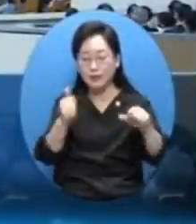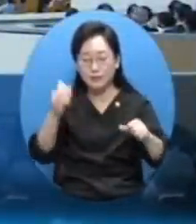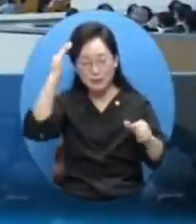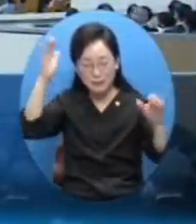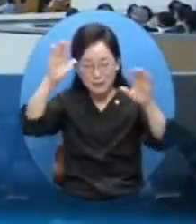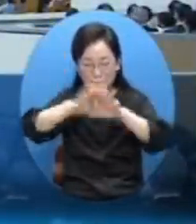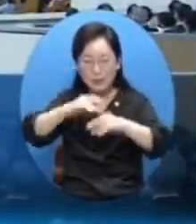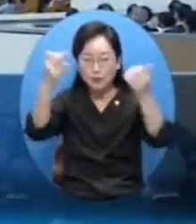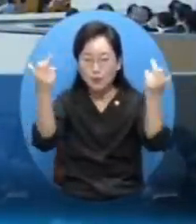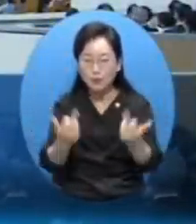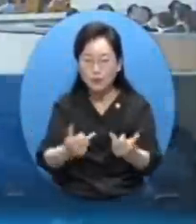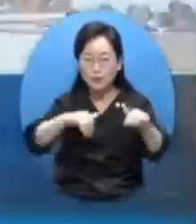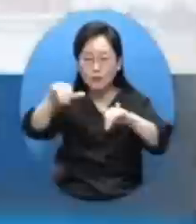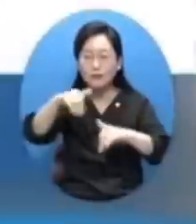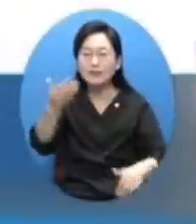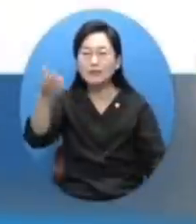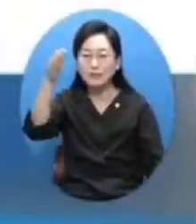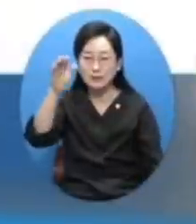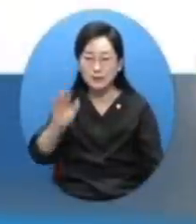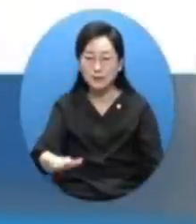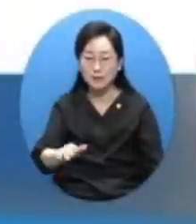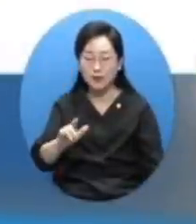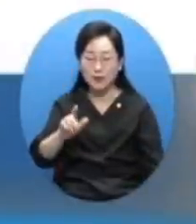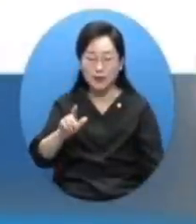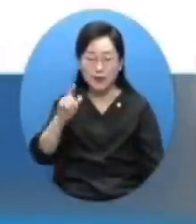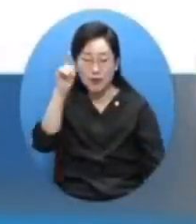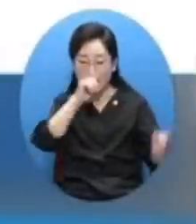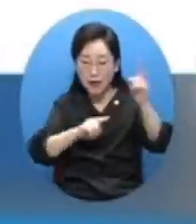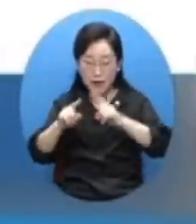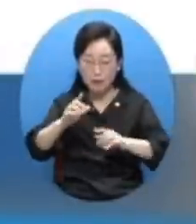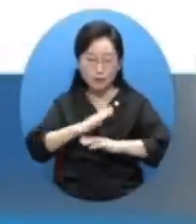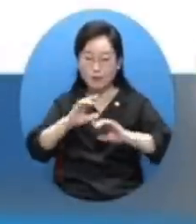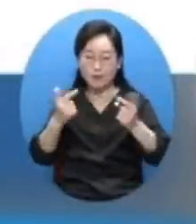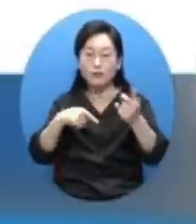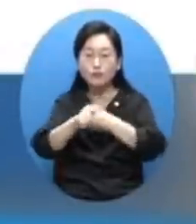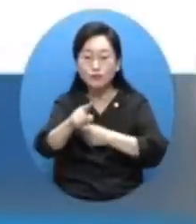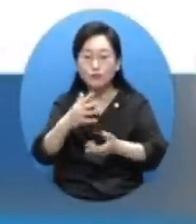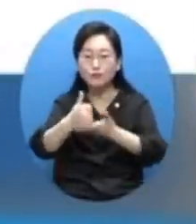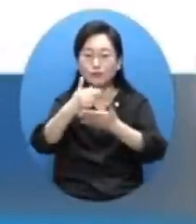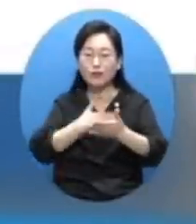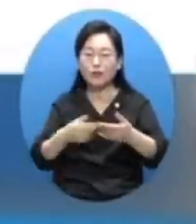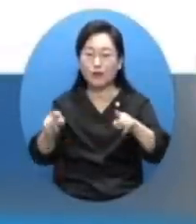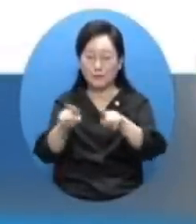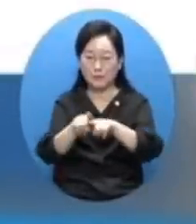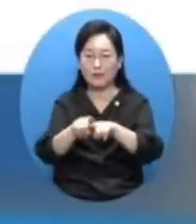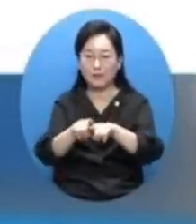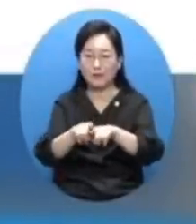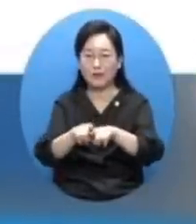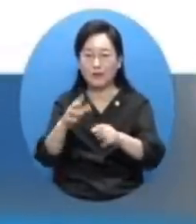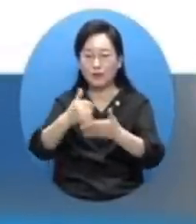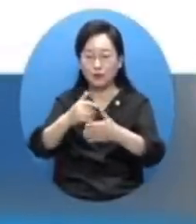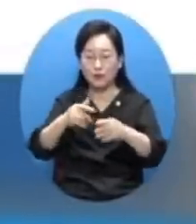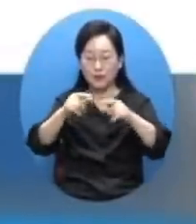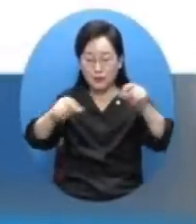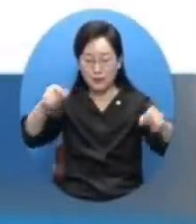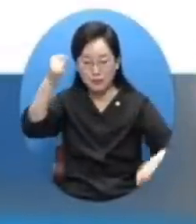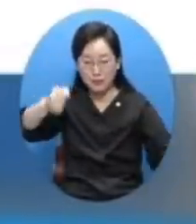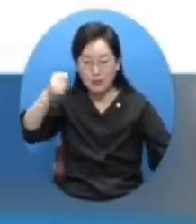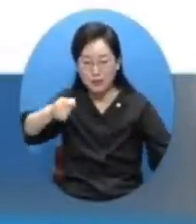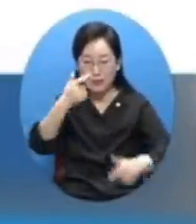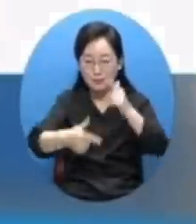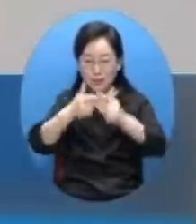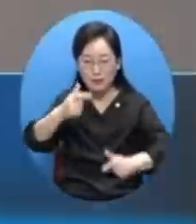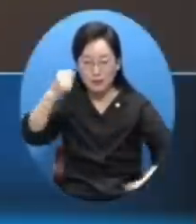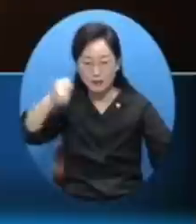사망의 은총한 골짜기로 다닐지라도 해를 두려워하지 않을 것은 주께서 나와 함께 하심이라 주의 지팡이와 막대가